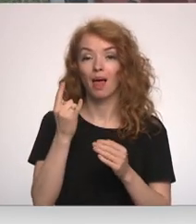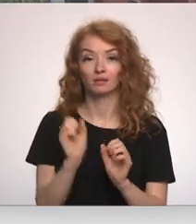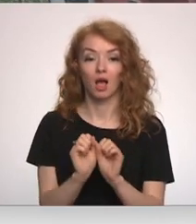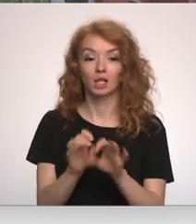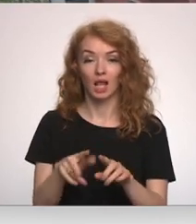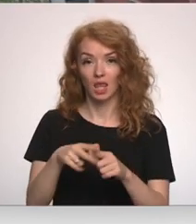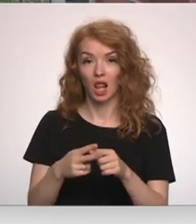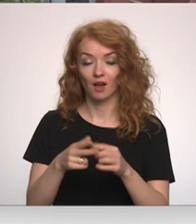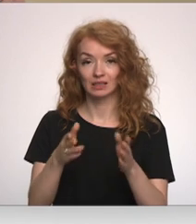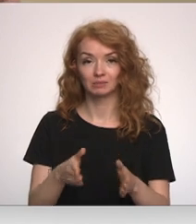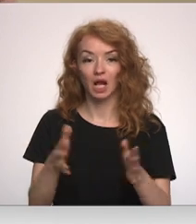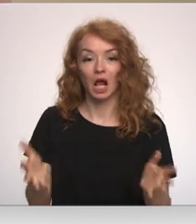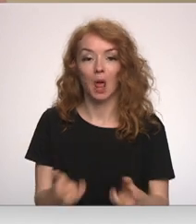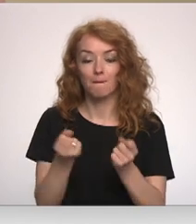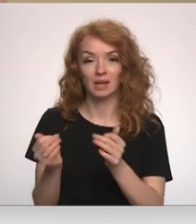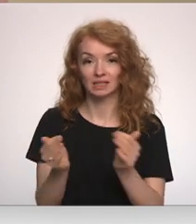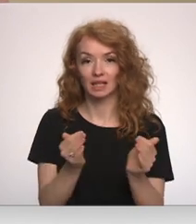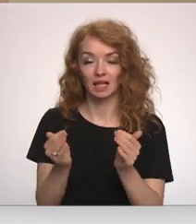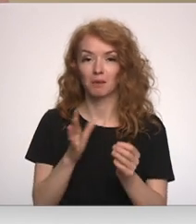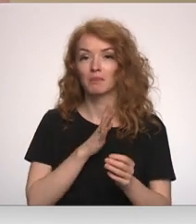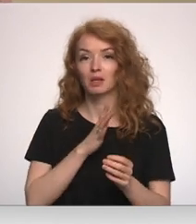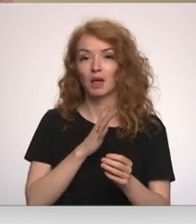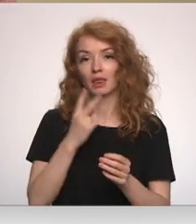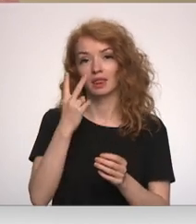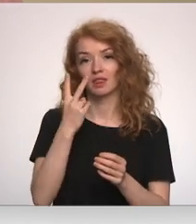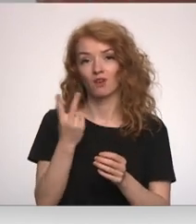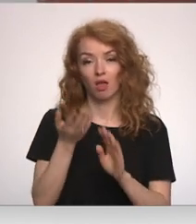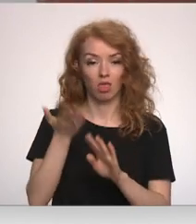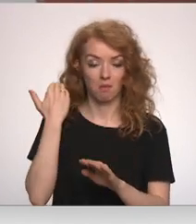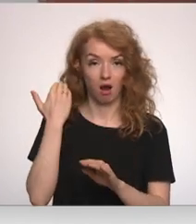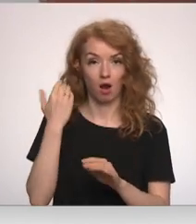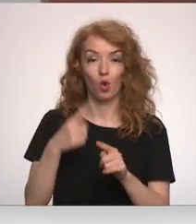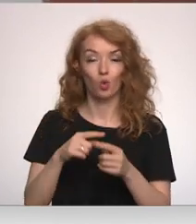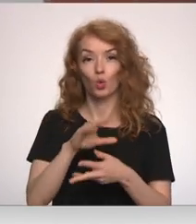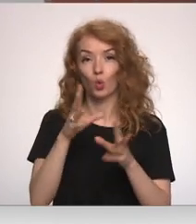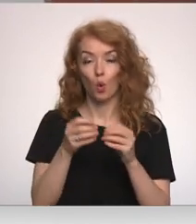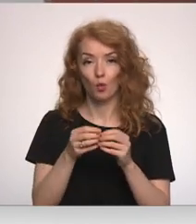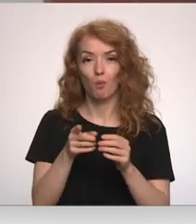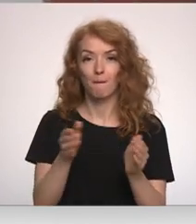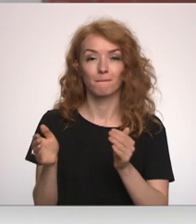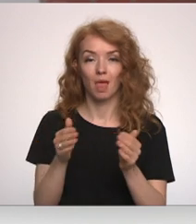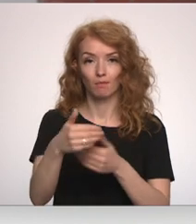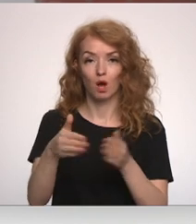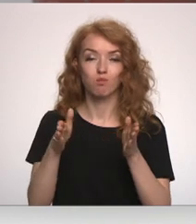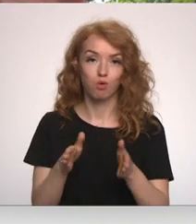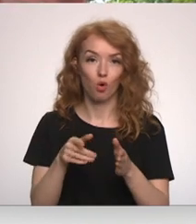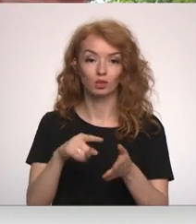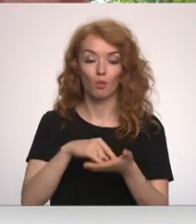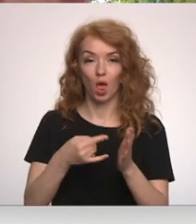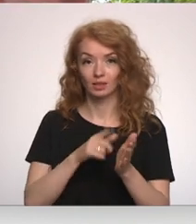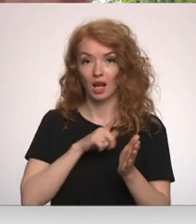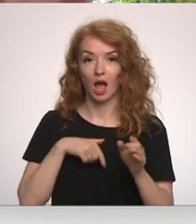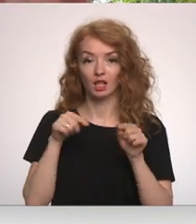atstāts Jelgavas slimnīcas glābēja Silītē, bija aptuveni pirms 2 gadiem. Kopumā Baby Box, jeb glābēja Silītes projekts